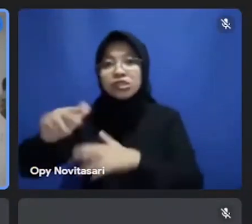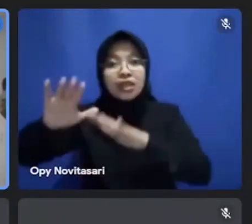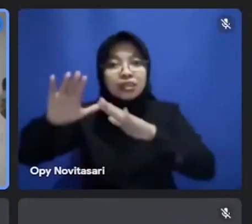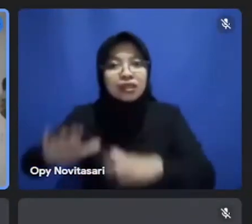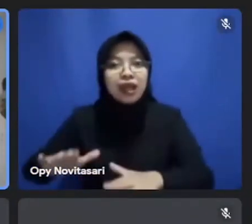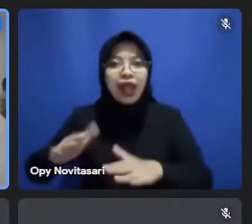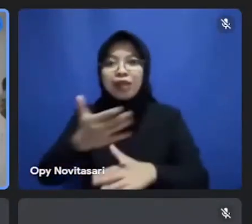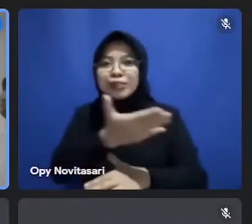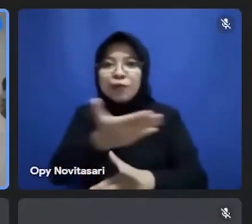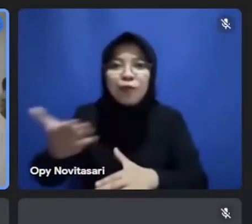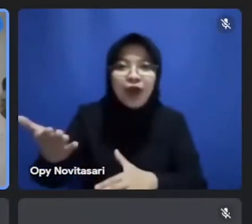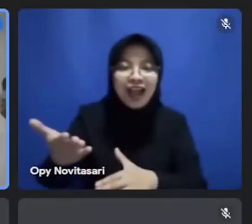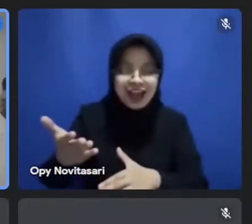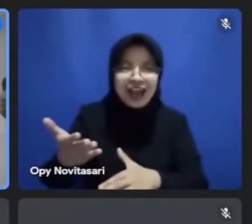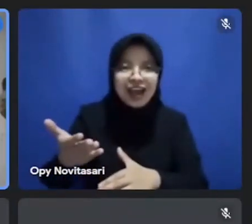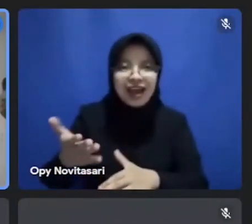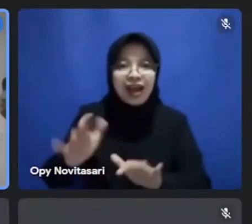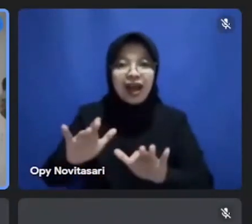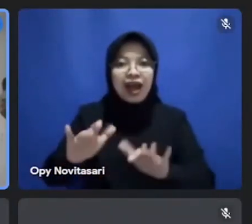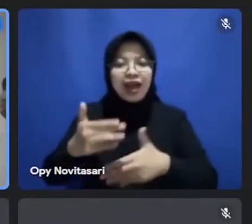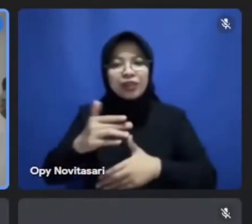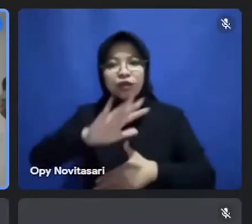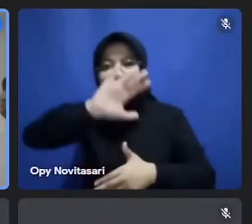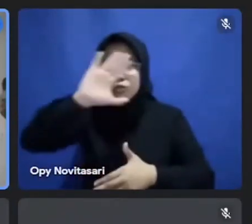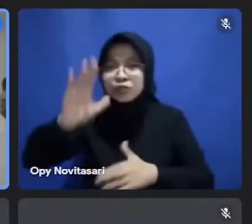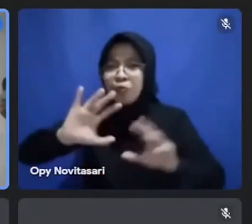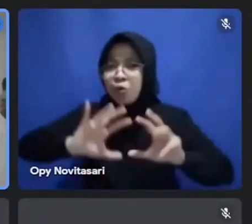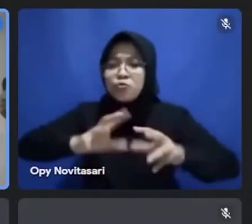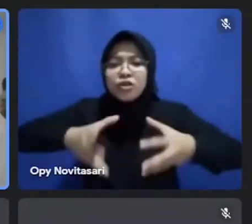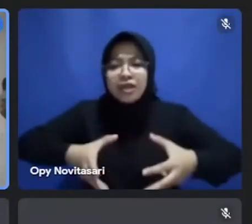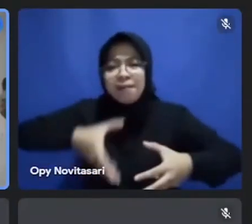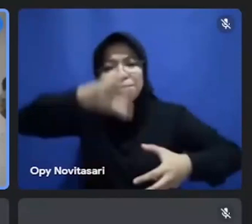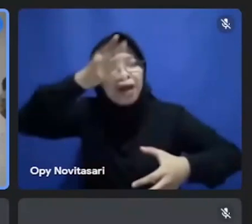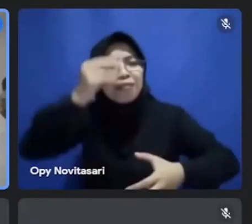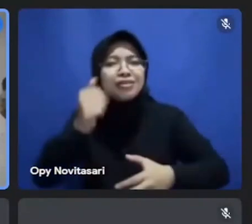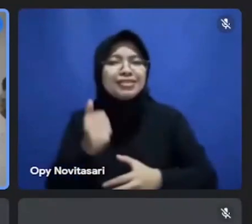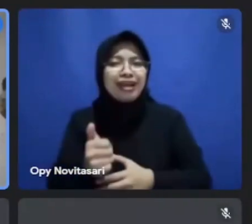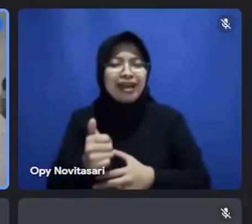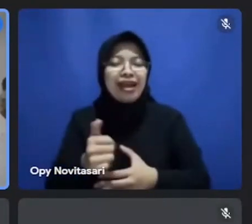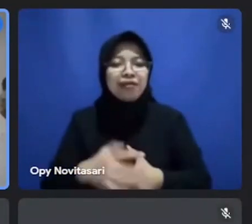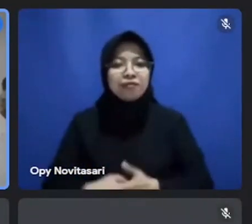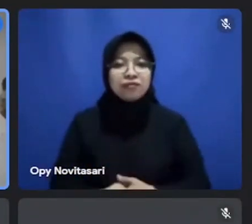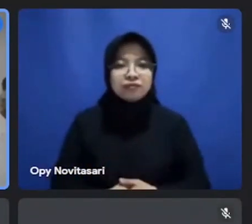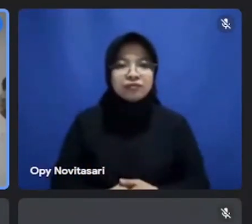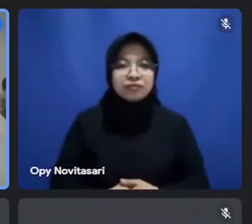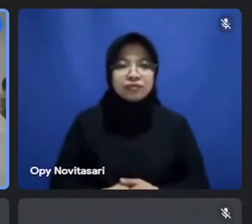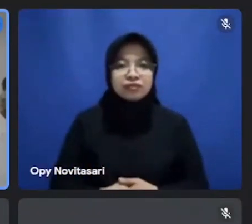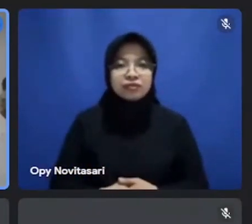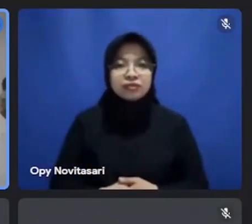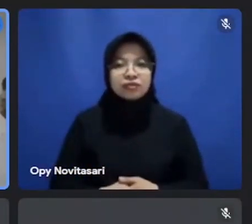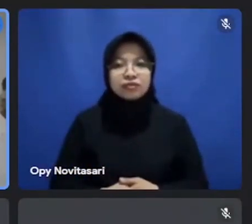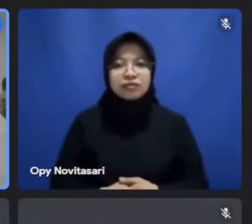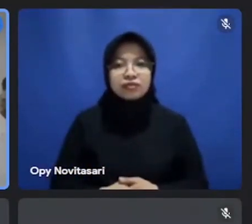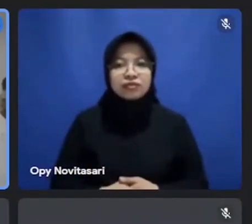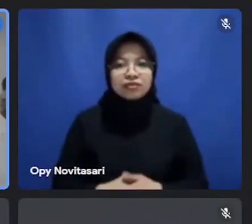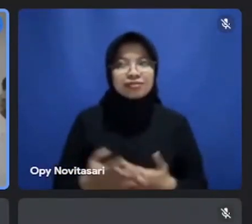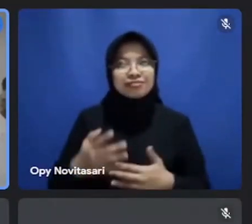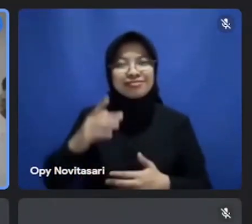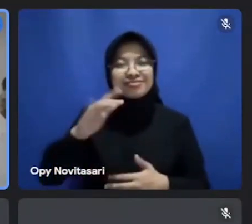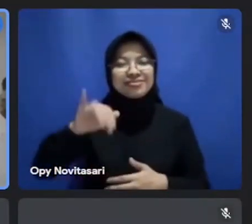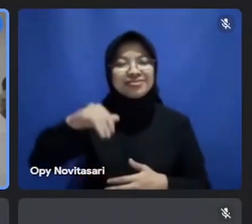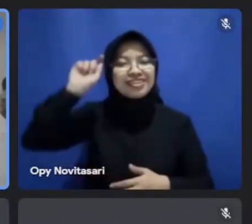eh dan di seluruh dunia saya pikir e saya jadi jadi teringat